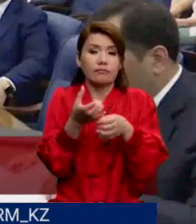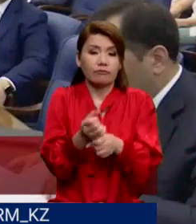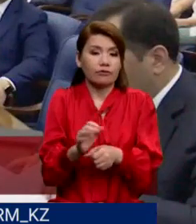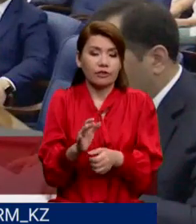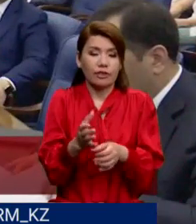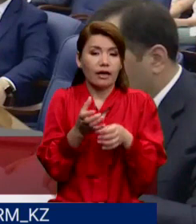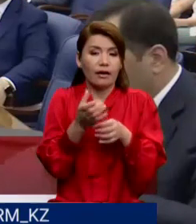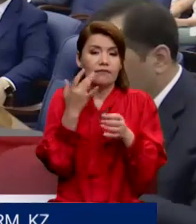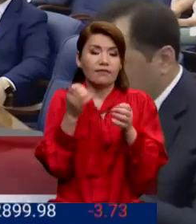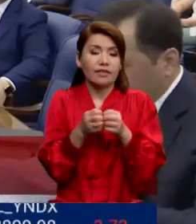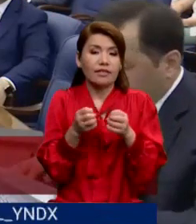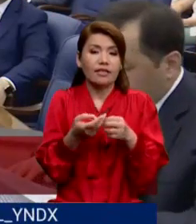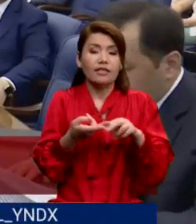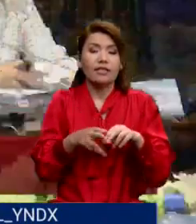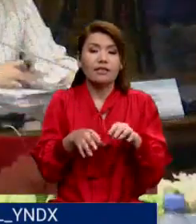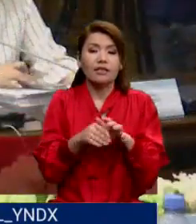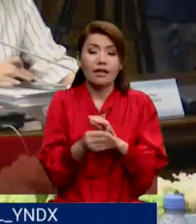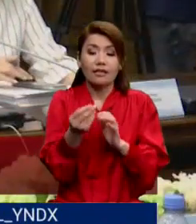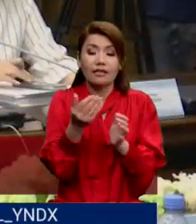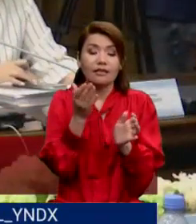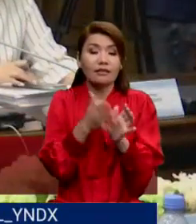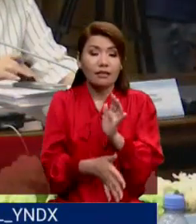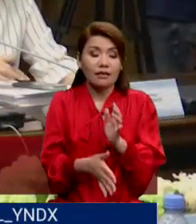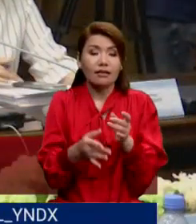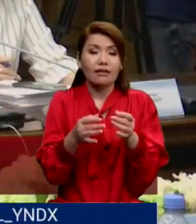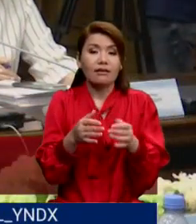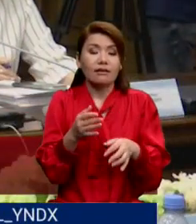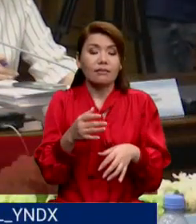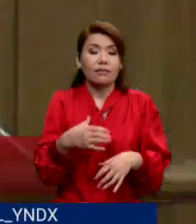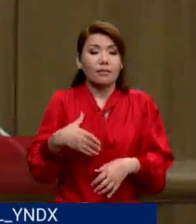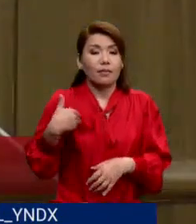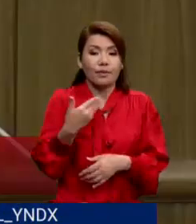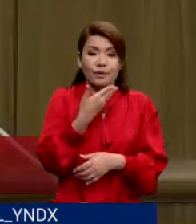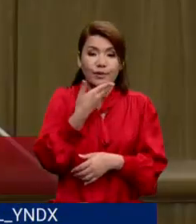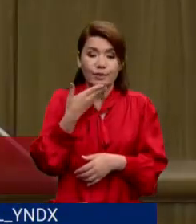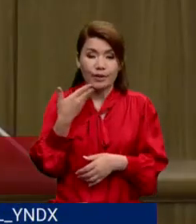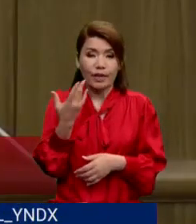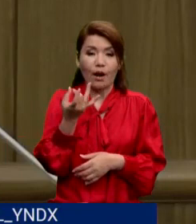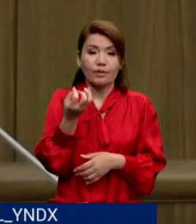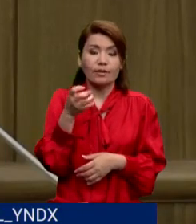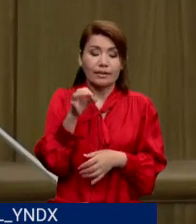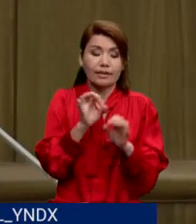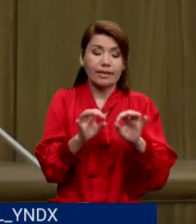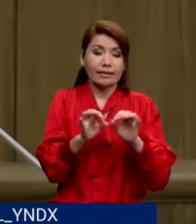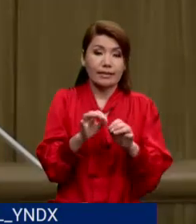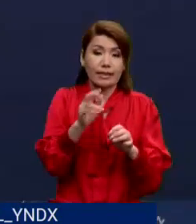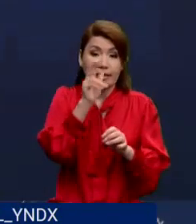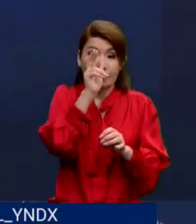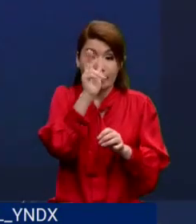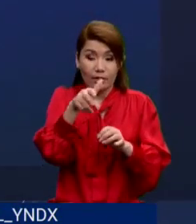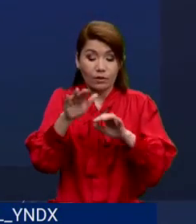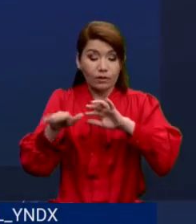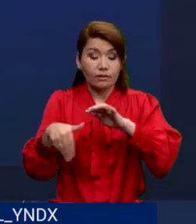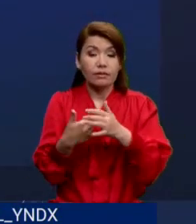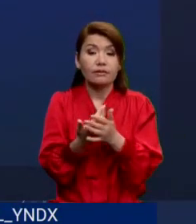түгілі азаймайды. Мәселе сол бөлінген қаржының дұрыс жұмсалмауында, дейді есеп комитетінің аудиторлары. Олар соңғы 3 жылда